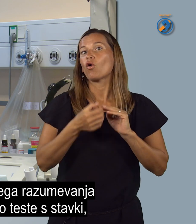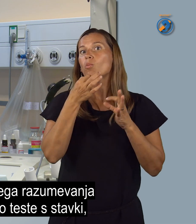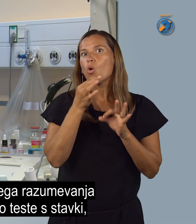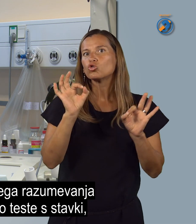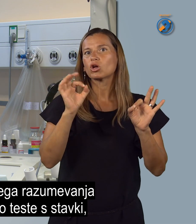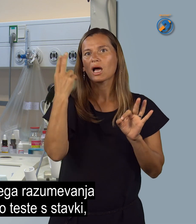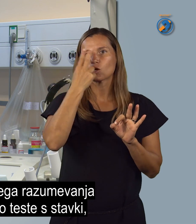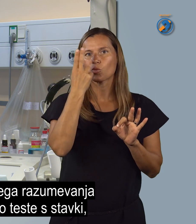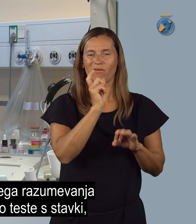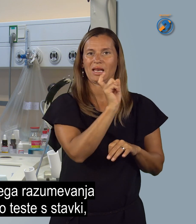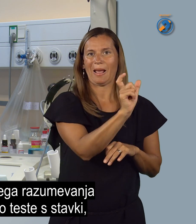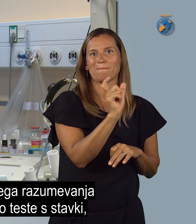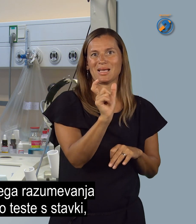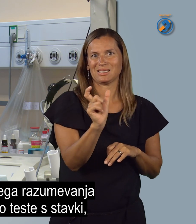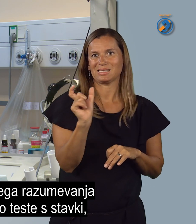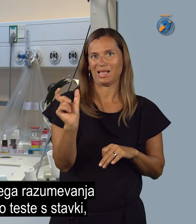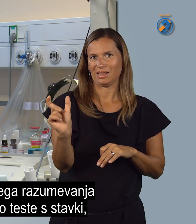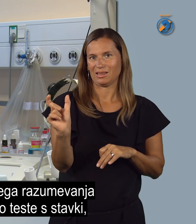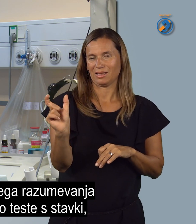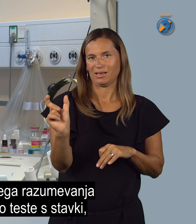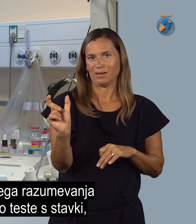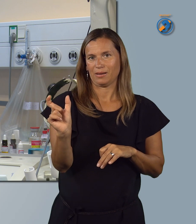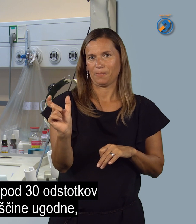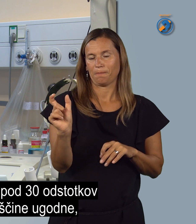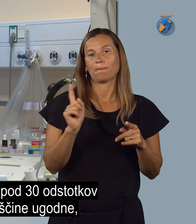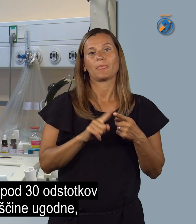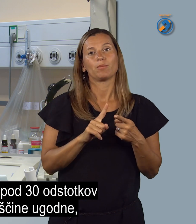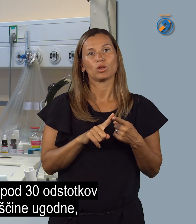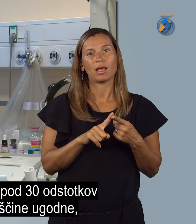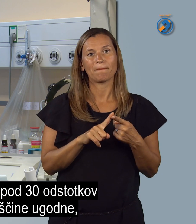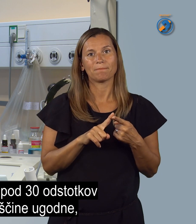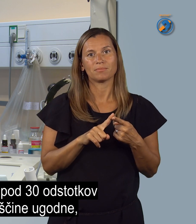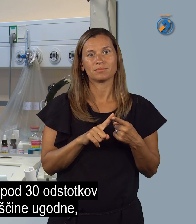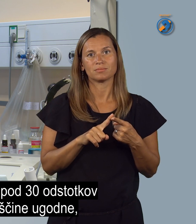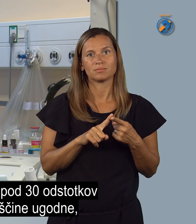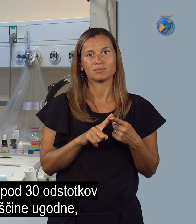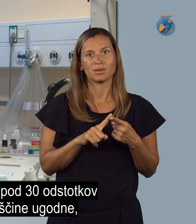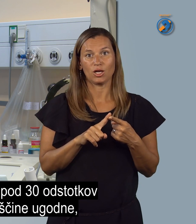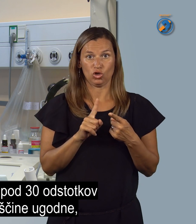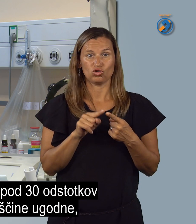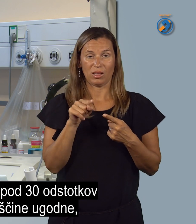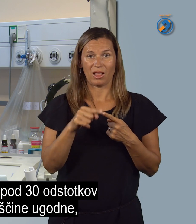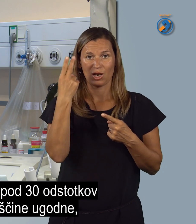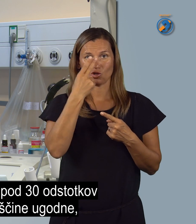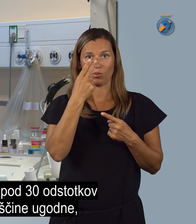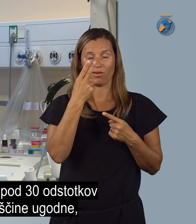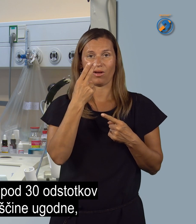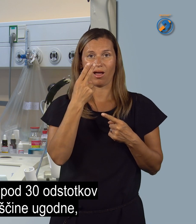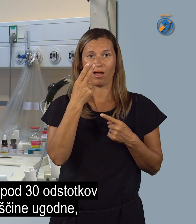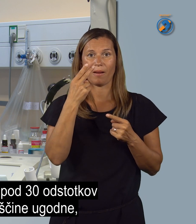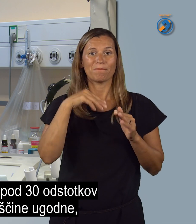razumevanja enozložnic besed, zdaj delamo teste s stavki, potem, če je ta razumljivost